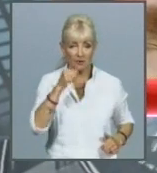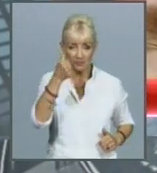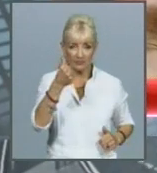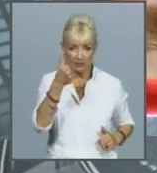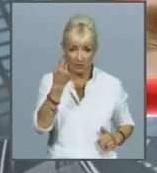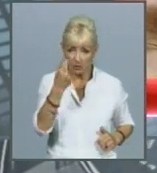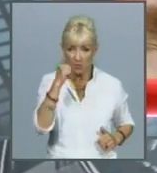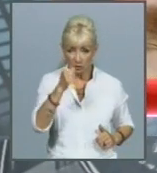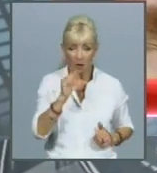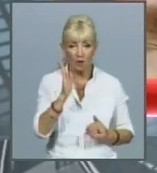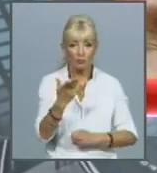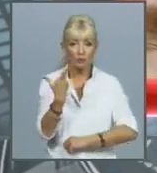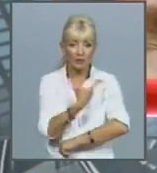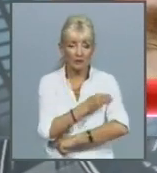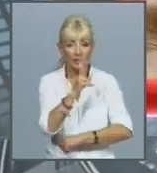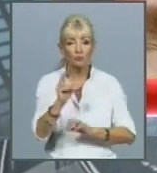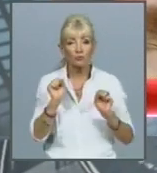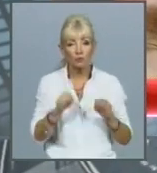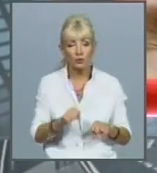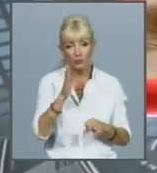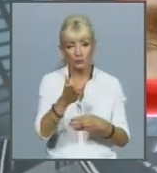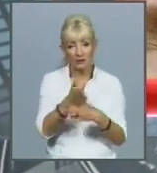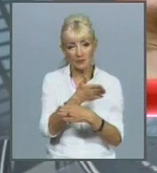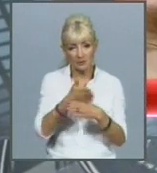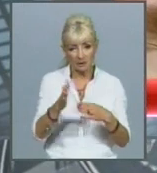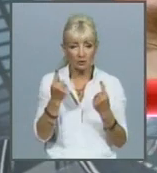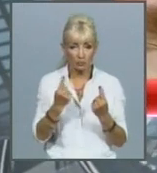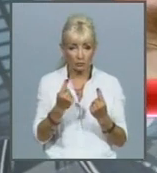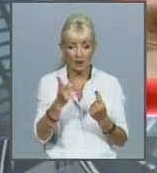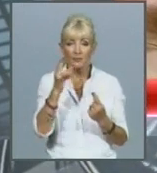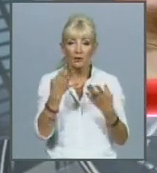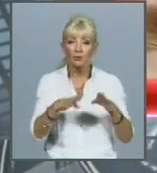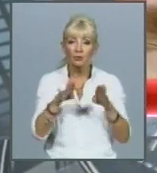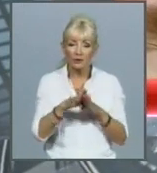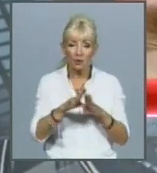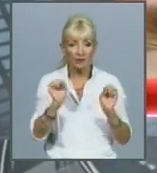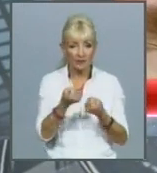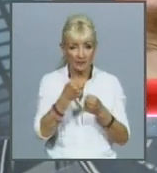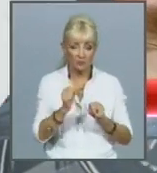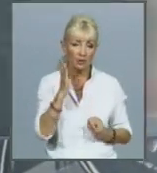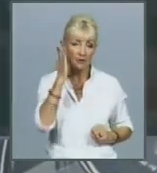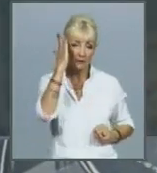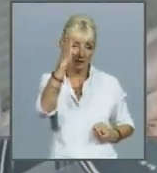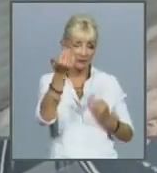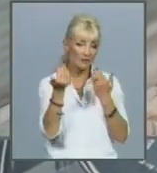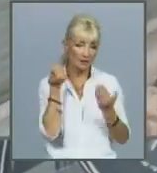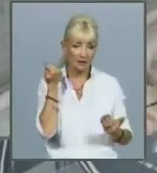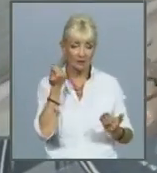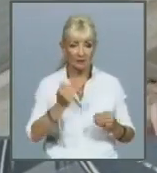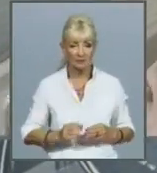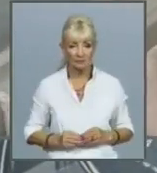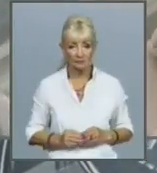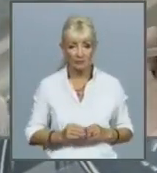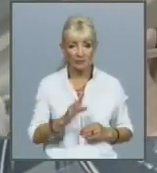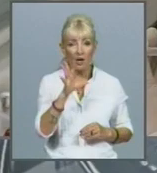Тоді у нас буде вакцина, яку можна буде розподілити глобально. Але такі речі неможливо прогнозувати. У